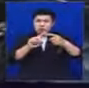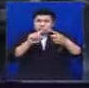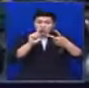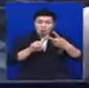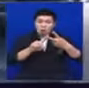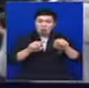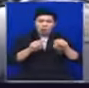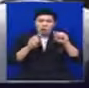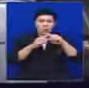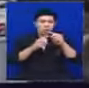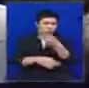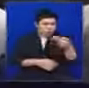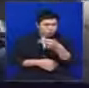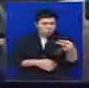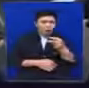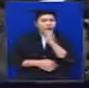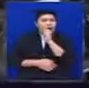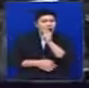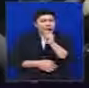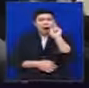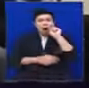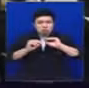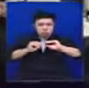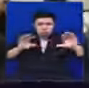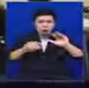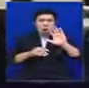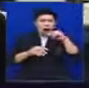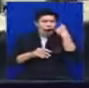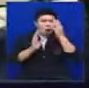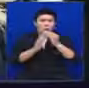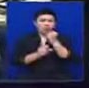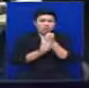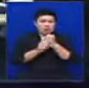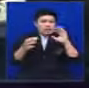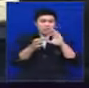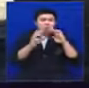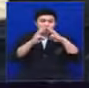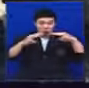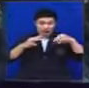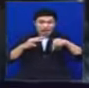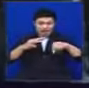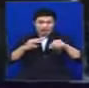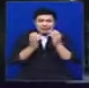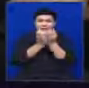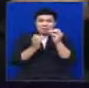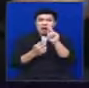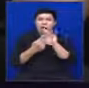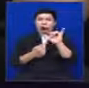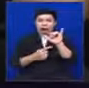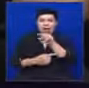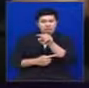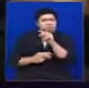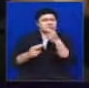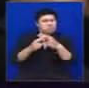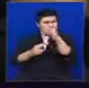ณาข้อความต่างๆทั้งการสัมภาษณ์และแถลงข่าวของผู้ที่เกี่ยวข้องกับวัดพระธรรมกายบางเรื่องอาจเข้าข่ายการหมิ่น